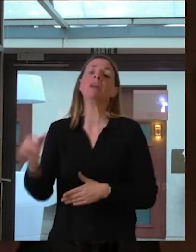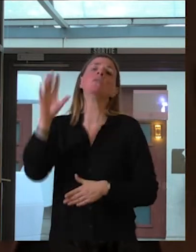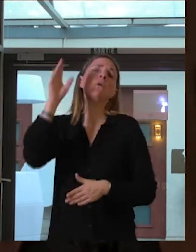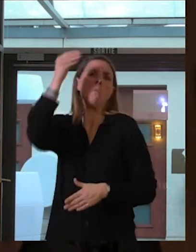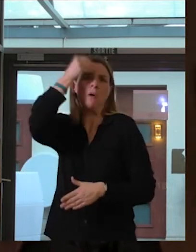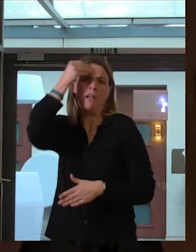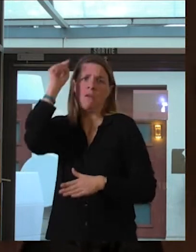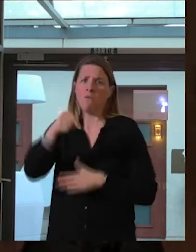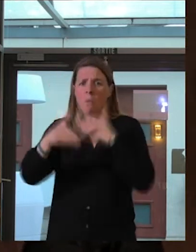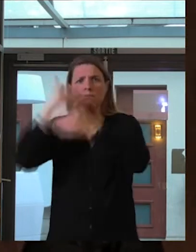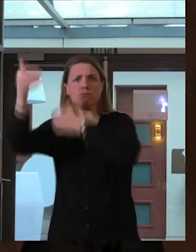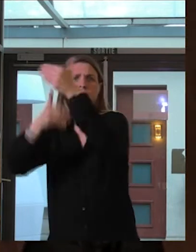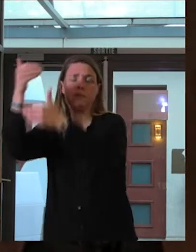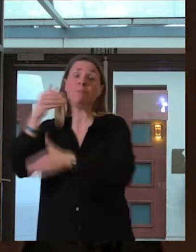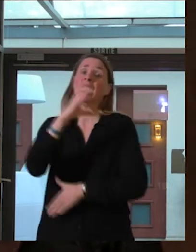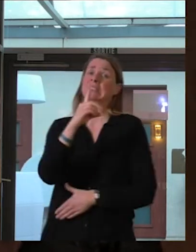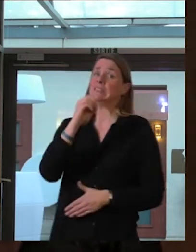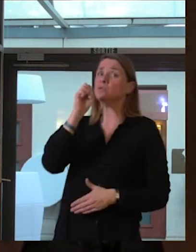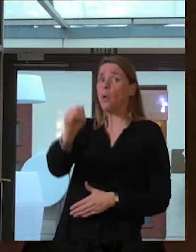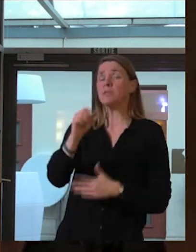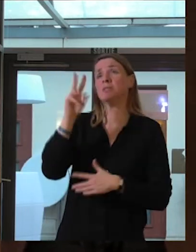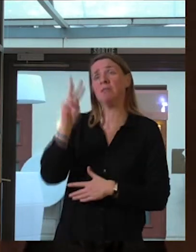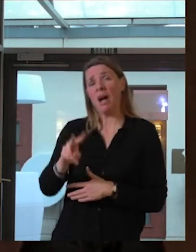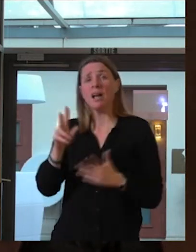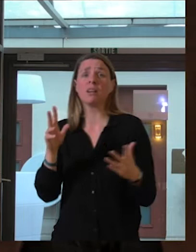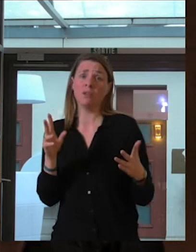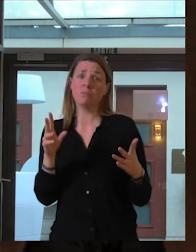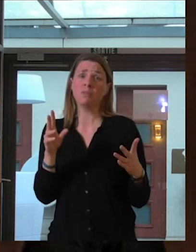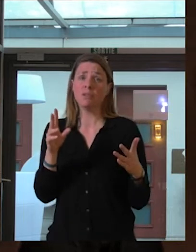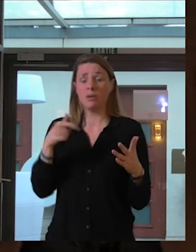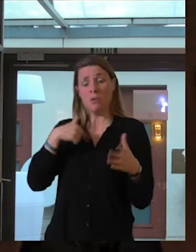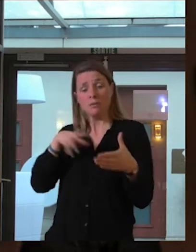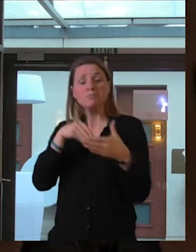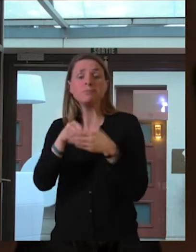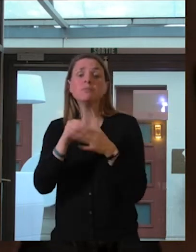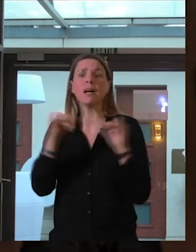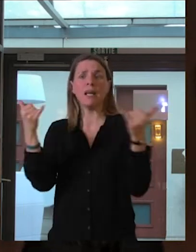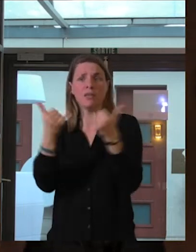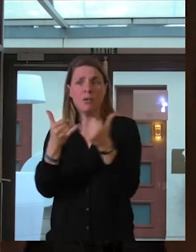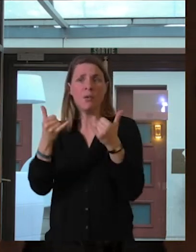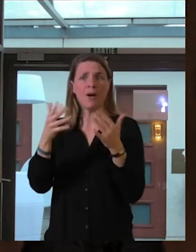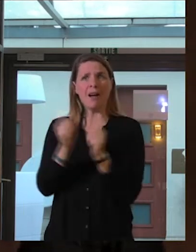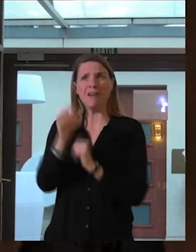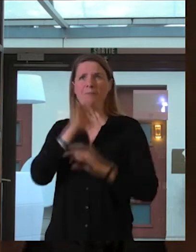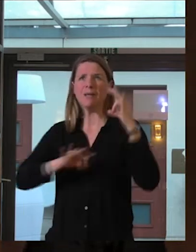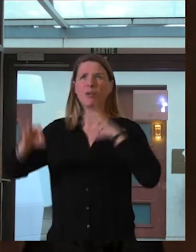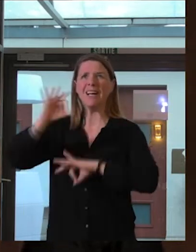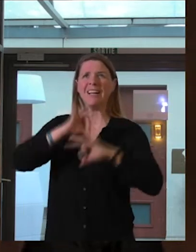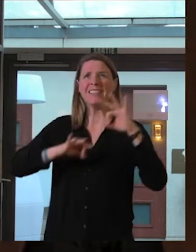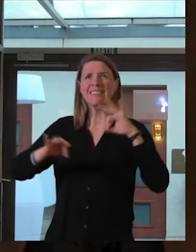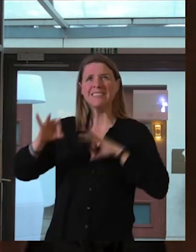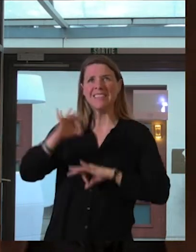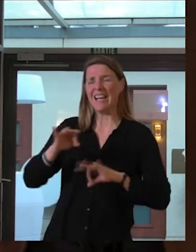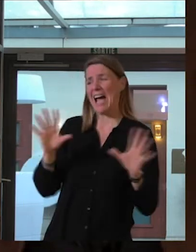encore. Le CDOS vraiment s'intéresse, et j'ai pu assister à des réunions avec mademoiselle Eve à